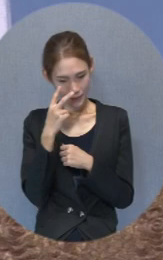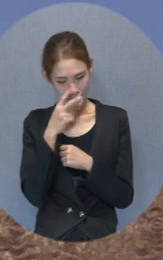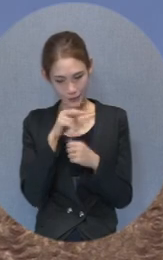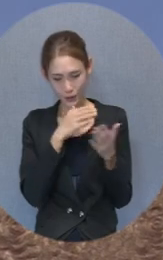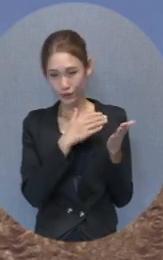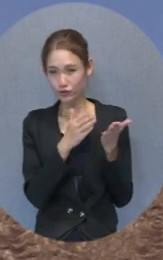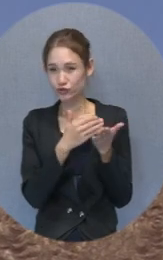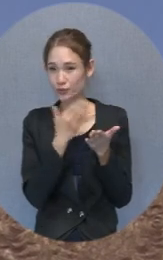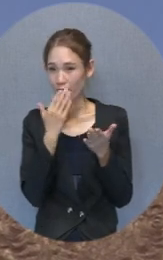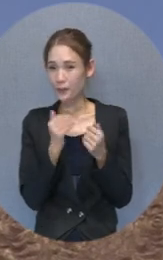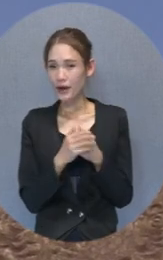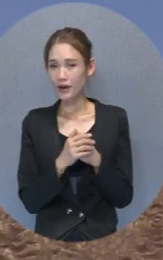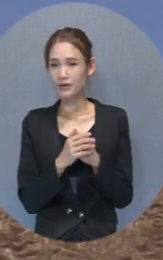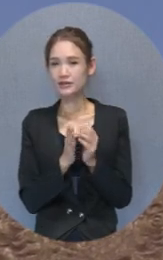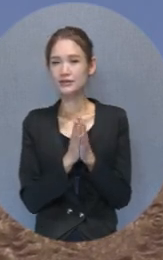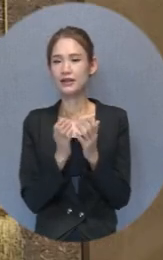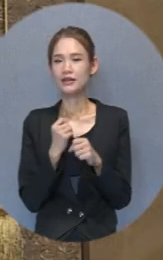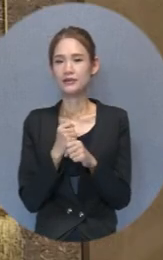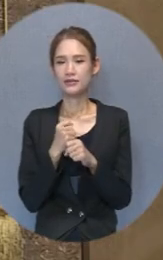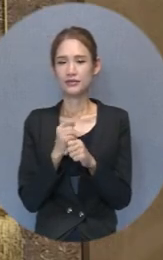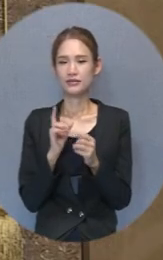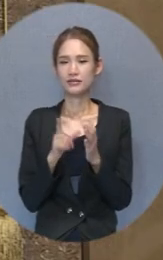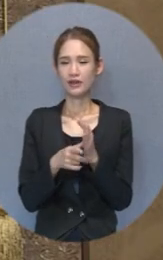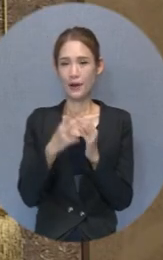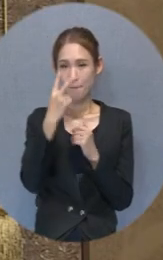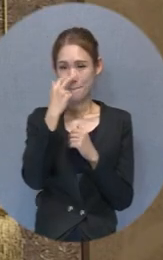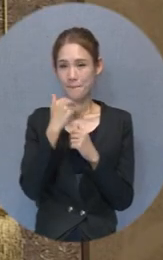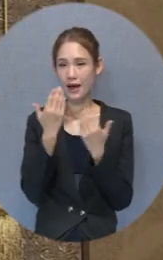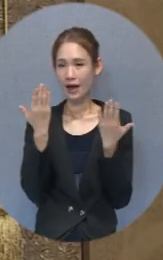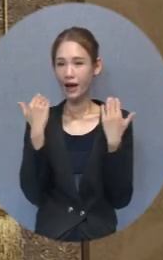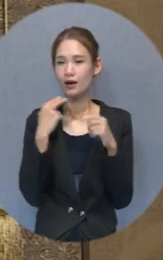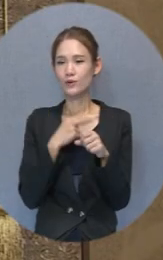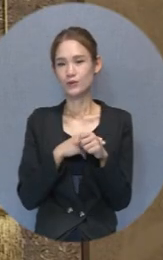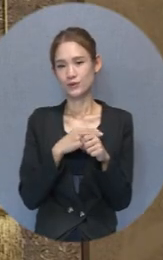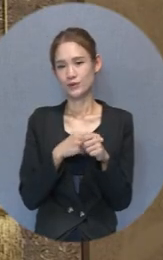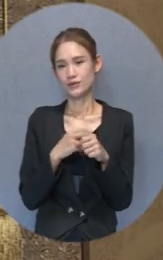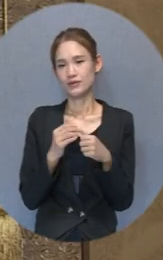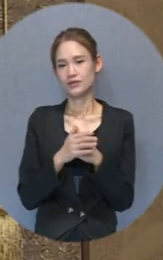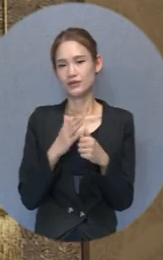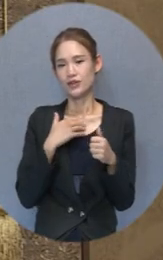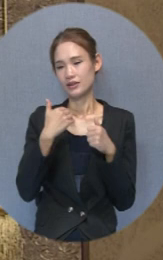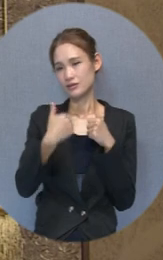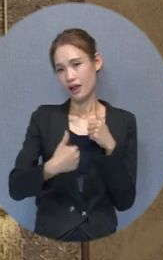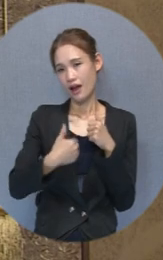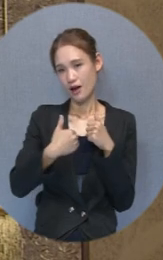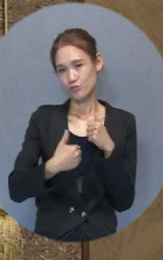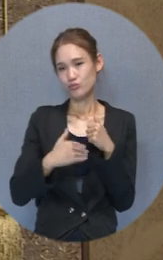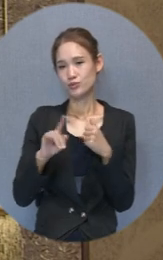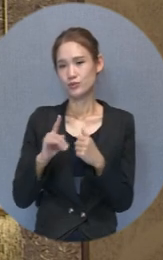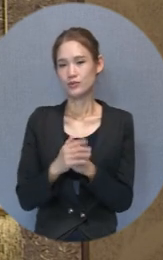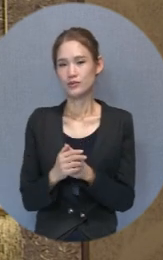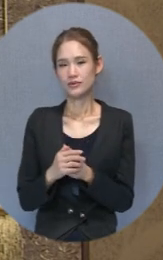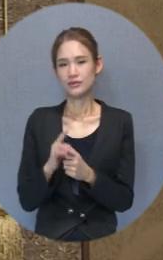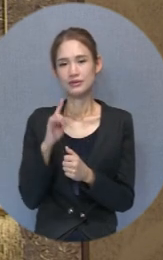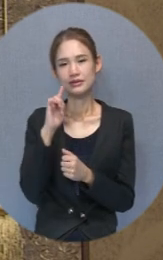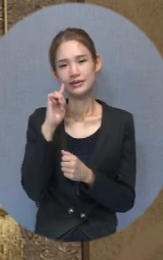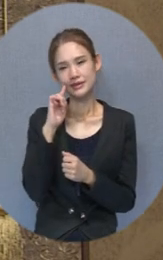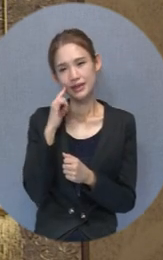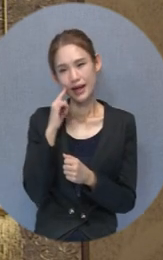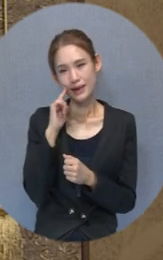그래서 책을 만들 때에 맹학교 선생님이 저희한테 당부하시는 게 네.